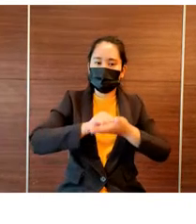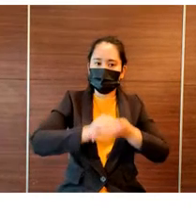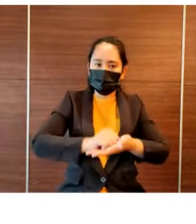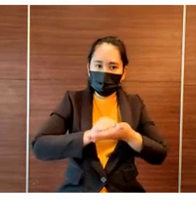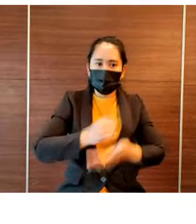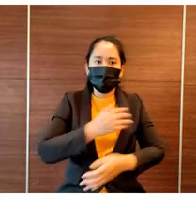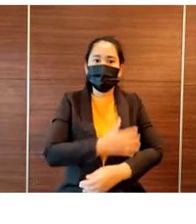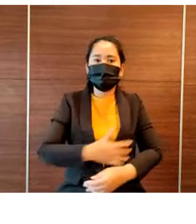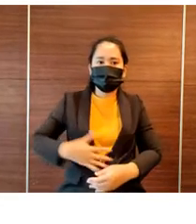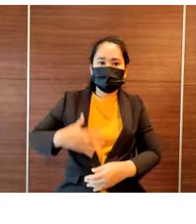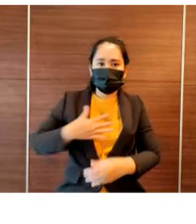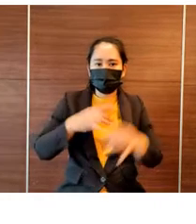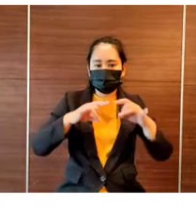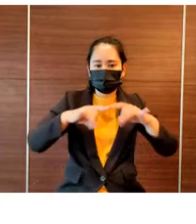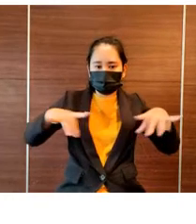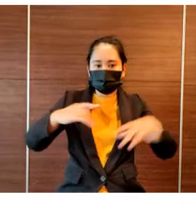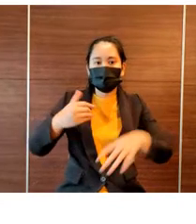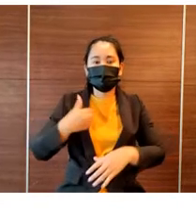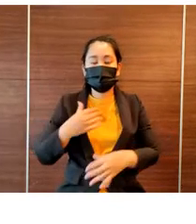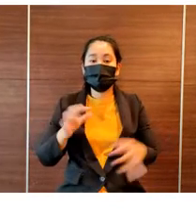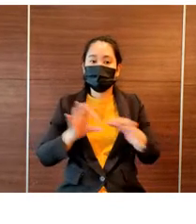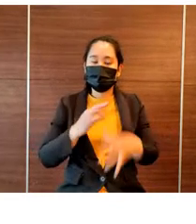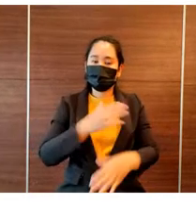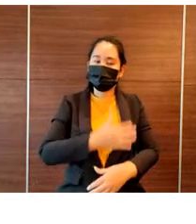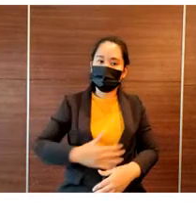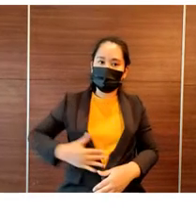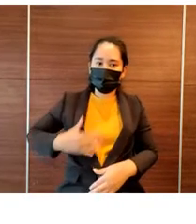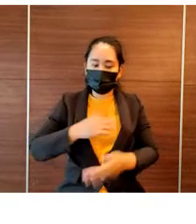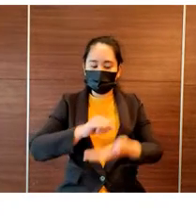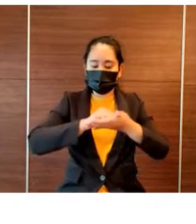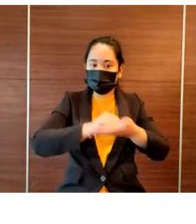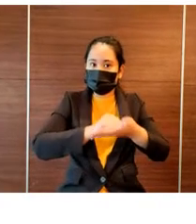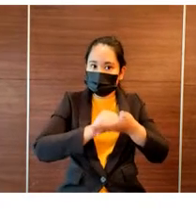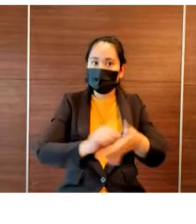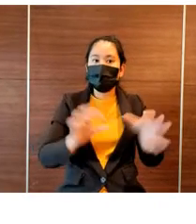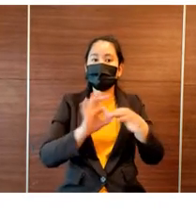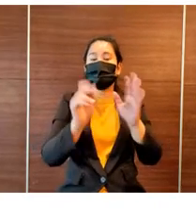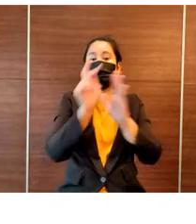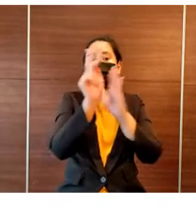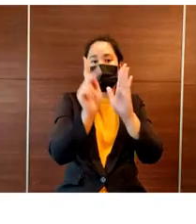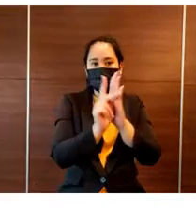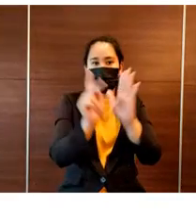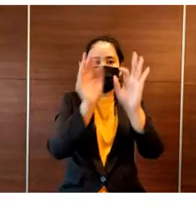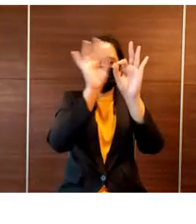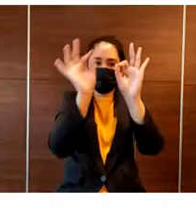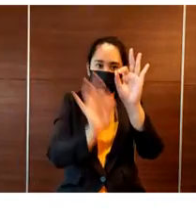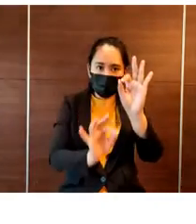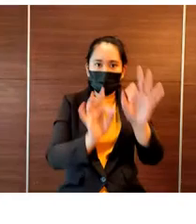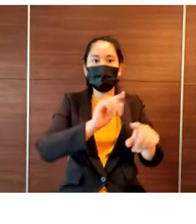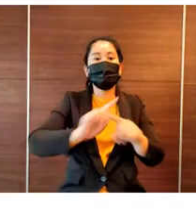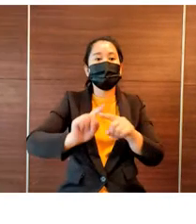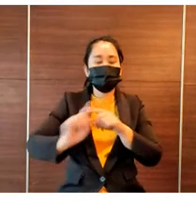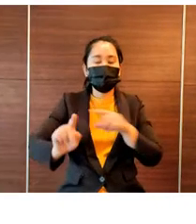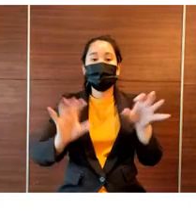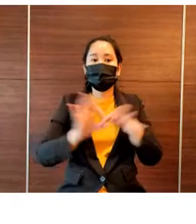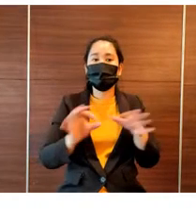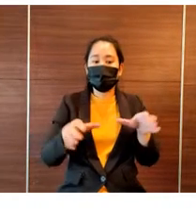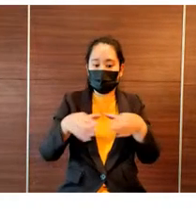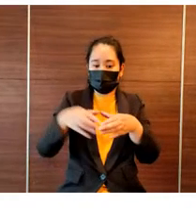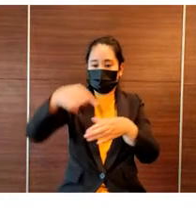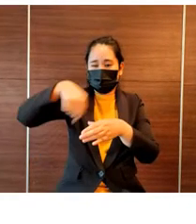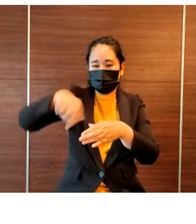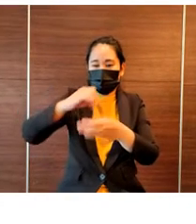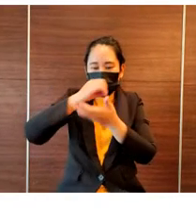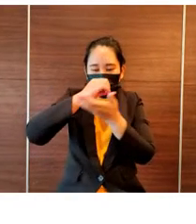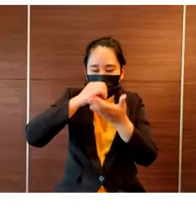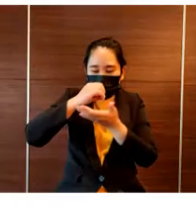าะนะคะเรื่องของการให้บริการด้านสุขภาพแล้วก็ประเด็นเรื่องกฎหมายแล้วก็สิทธิของกลุ่มผู้ใช้สารเสพติดนะ